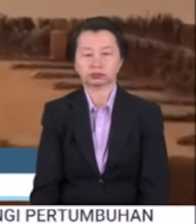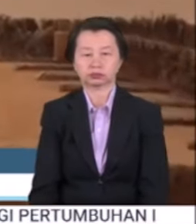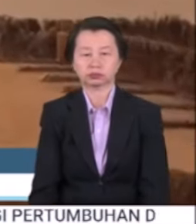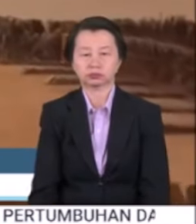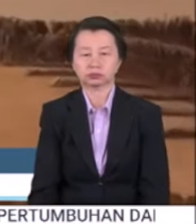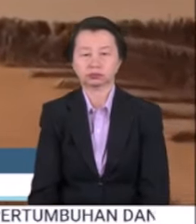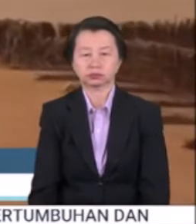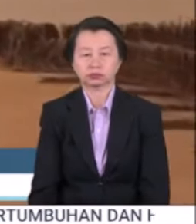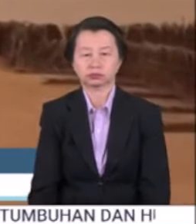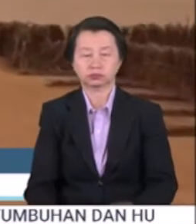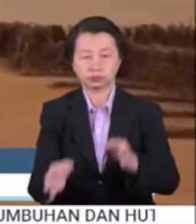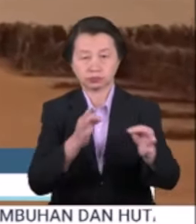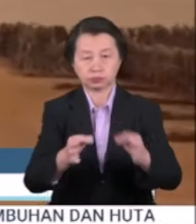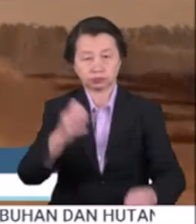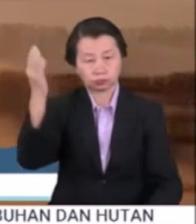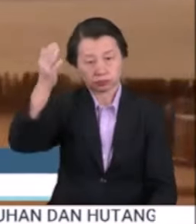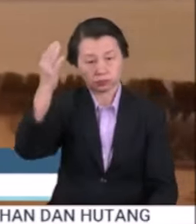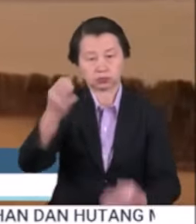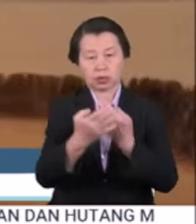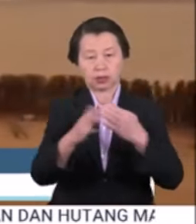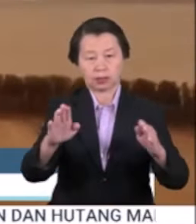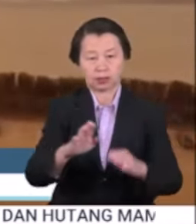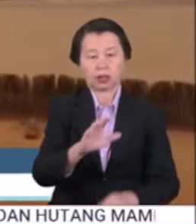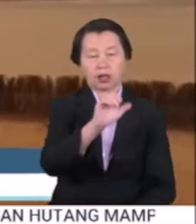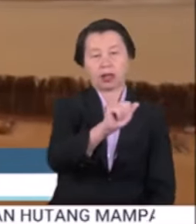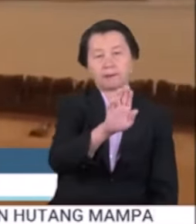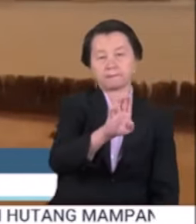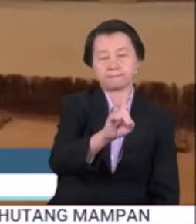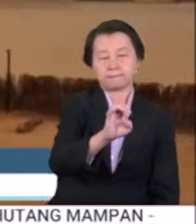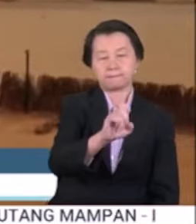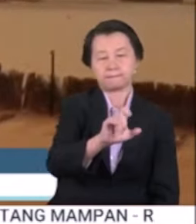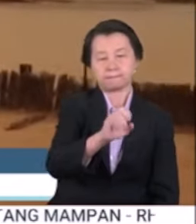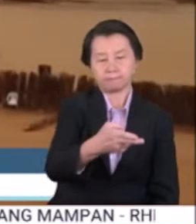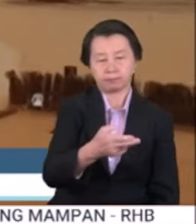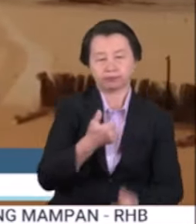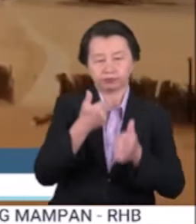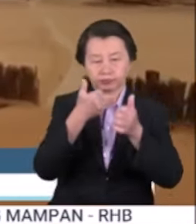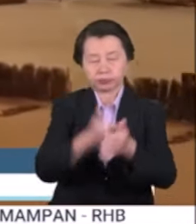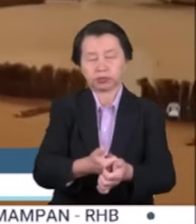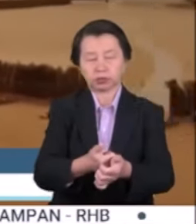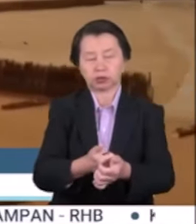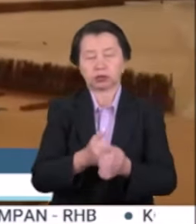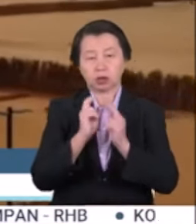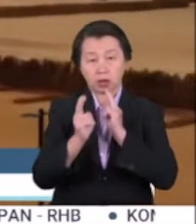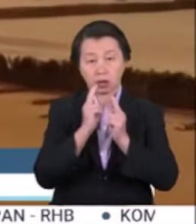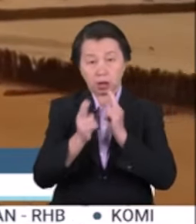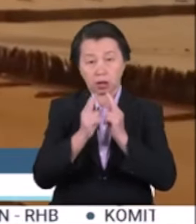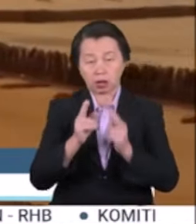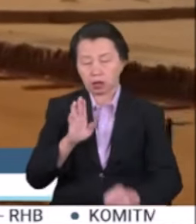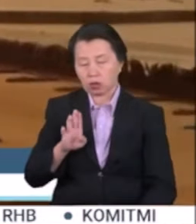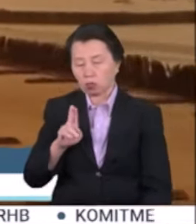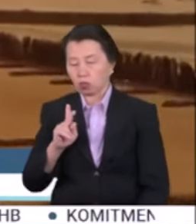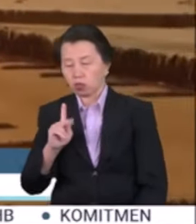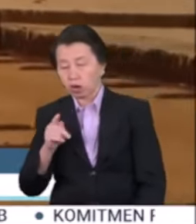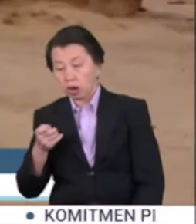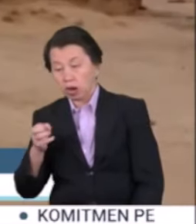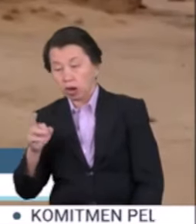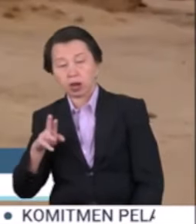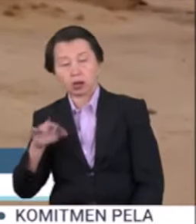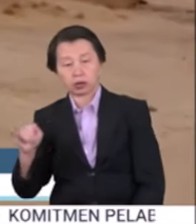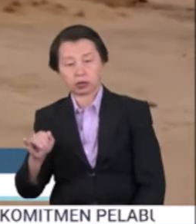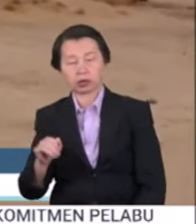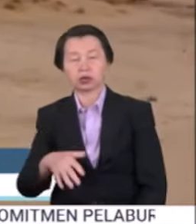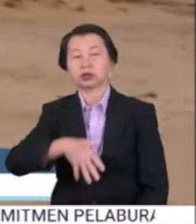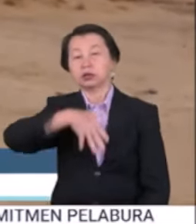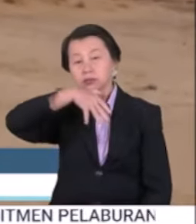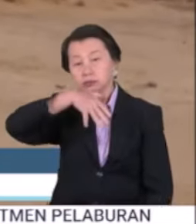masuk jelas pendakwah bebas Muhammad Abdullah al-amin berdasarkan hadis riwayat Bukhari dan Muslim